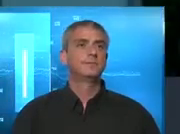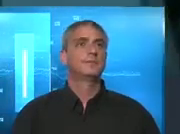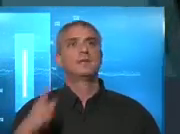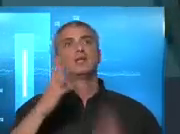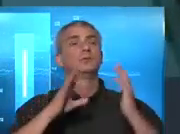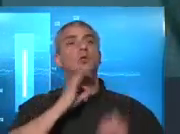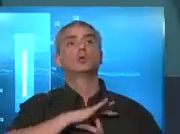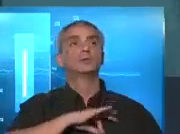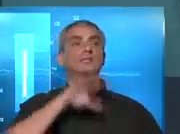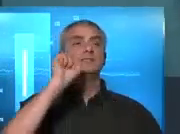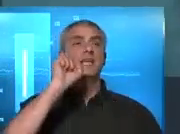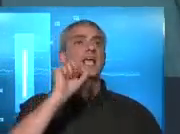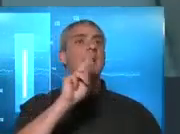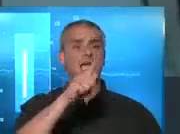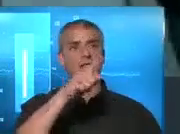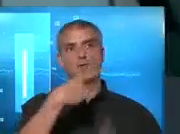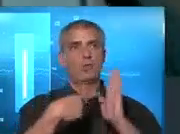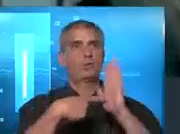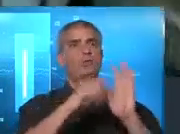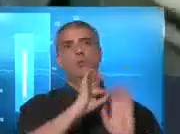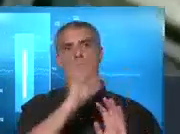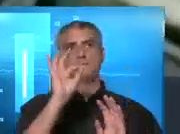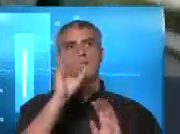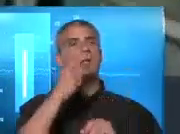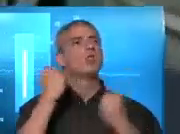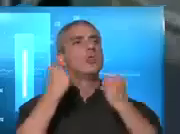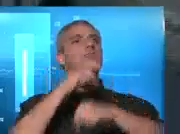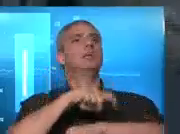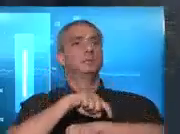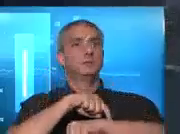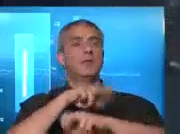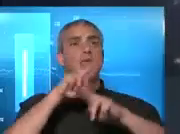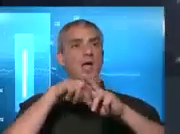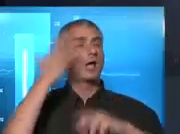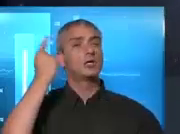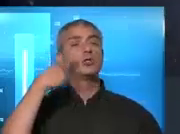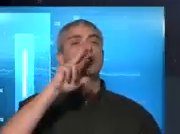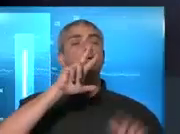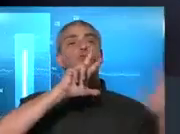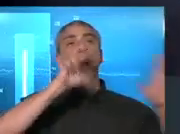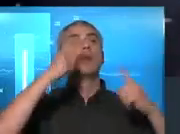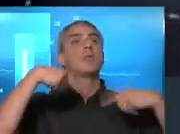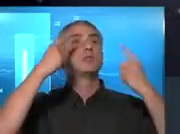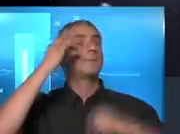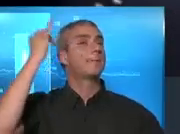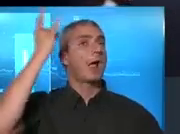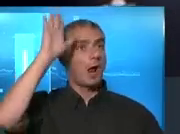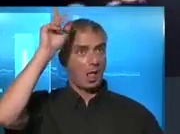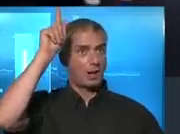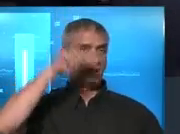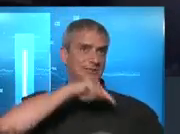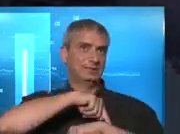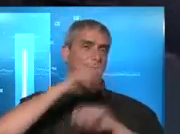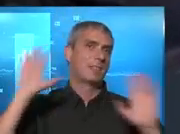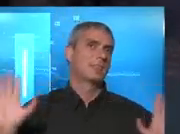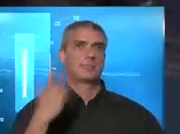הקוסמונאוט הרוסי סרגיי קיקלייב הוא הדוגמה האידיאלית לנוסע בזמן. אחרי שבילה יותר מ-800 ימים בחלל, שם הזמן מהיר